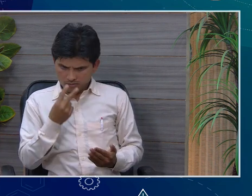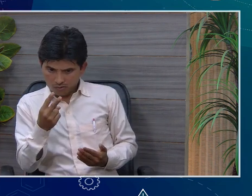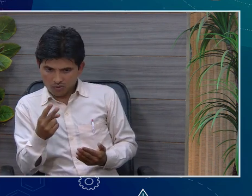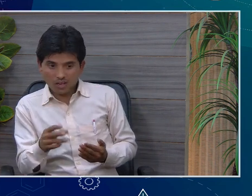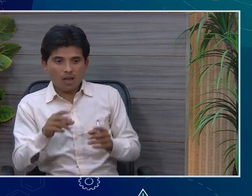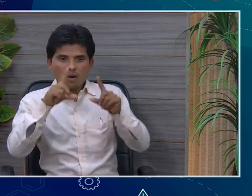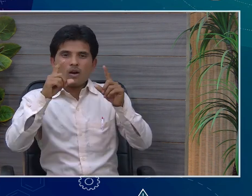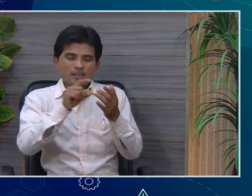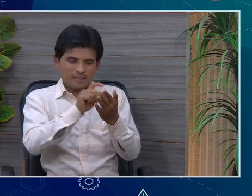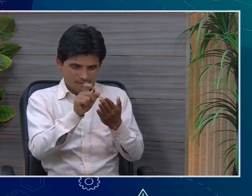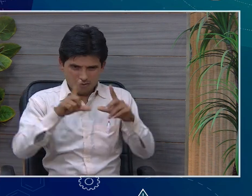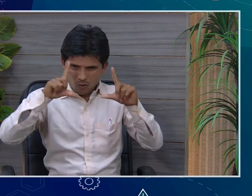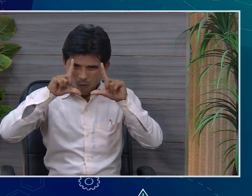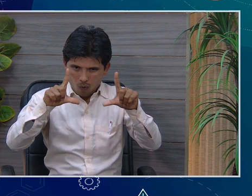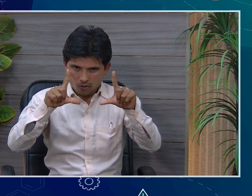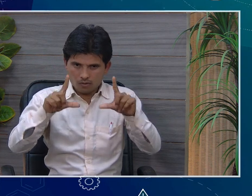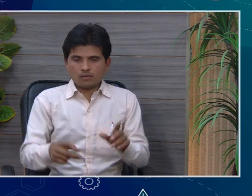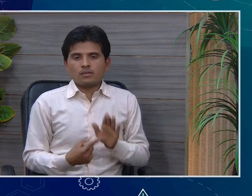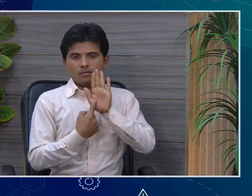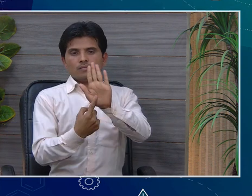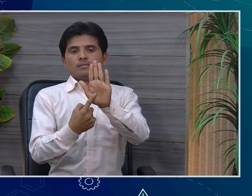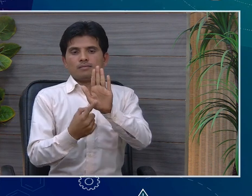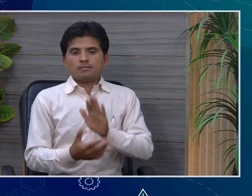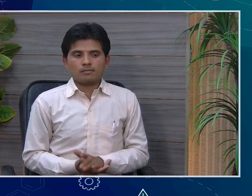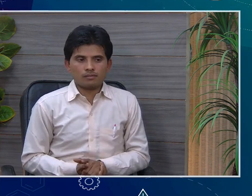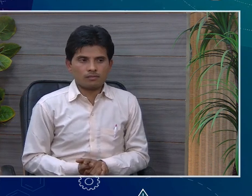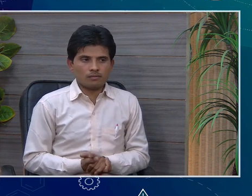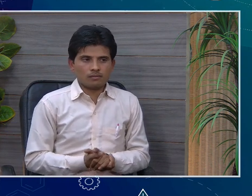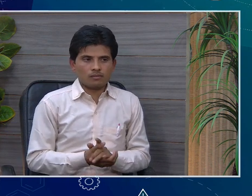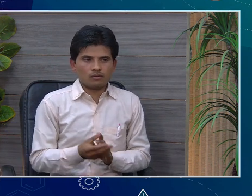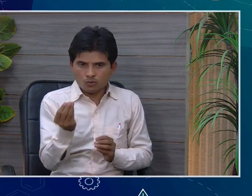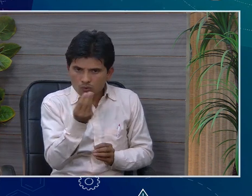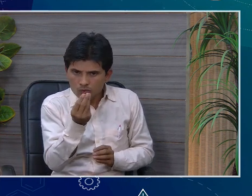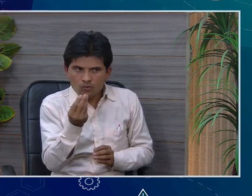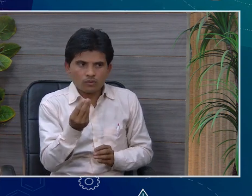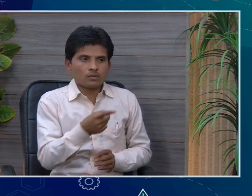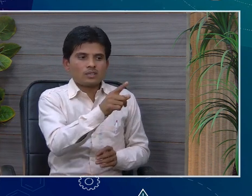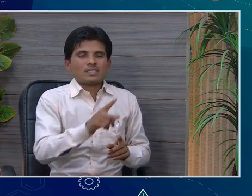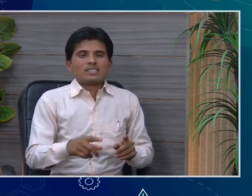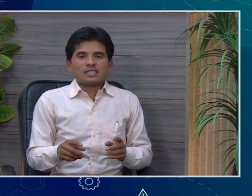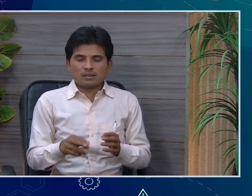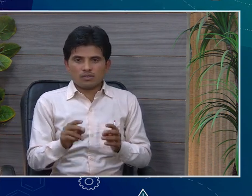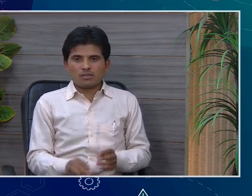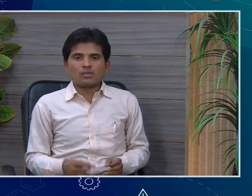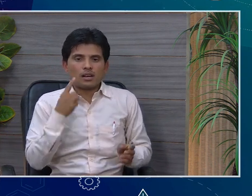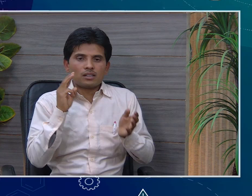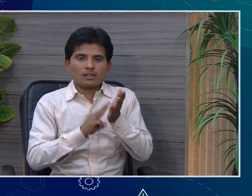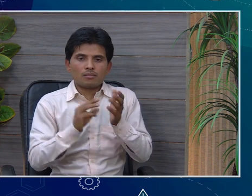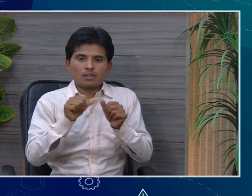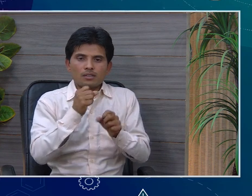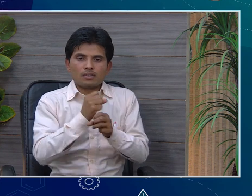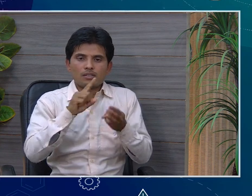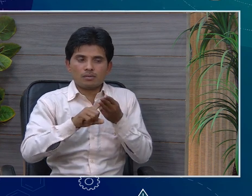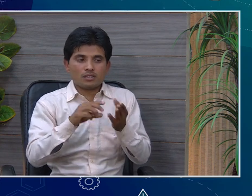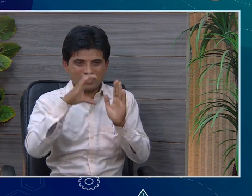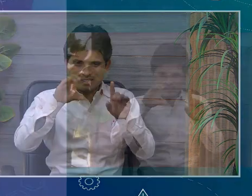फोटोग्राफ्स रखे हैं ना तो मैं जनरली कुछ माइक्रोस कि इस प्रकार की इमेजेस आप देख सकते हैं जो टैक्स